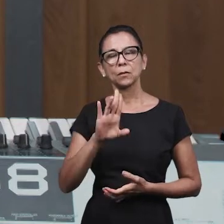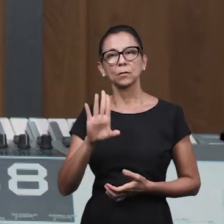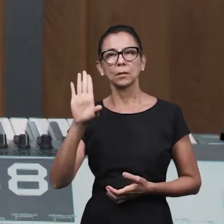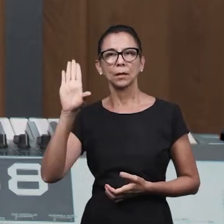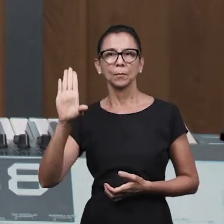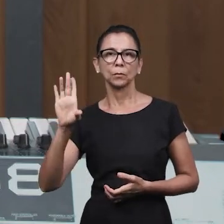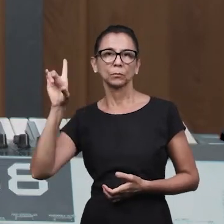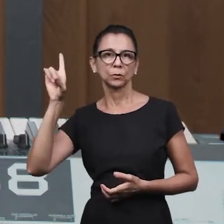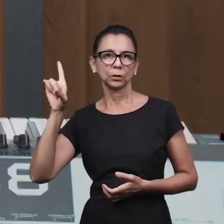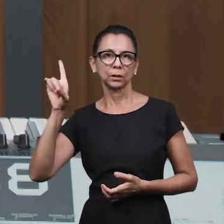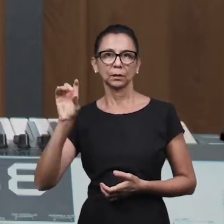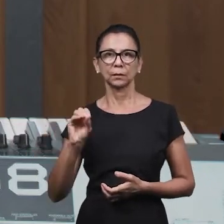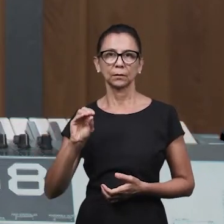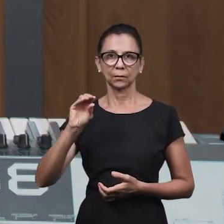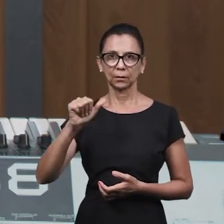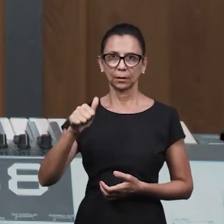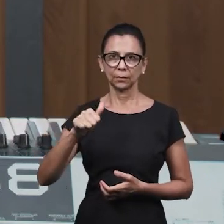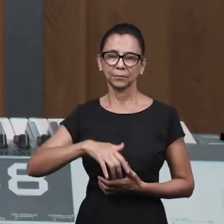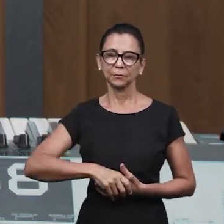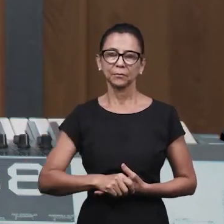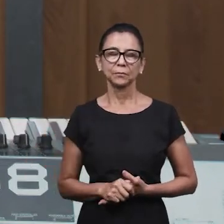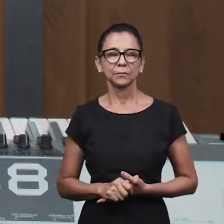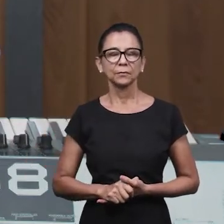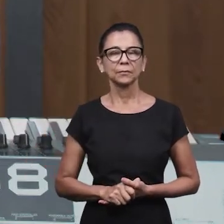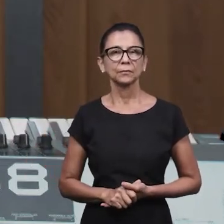la main droite. D'accord?